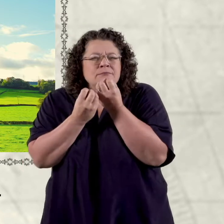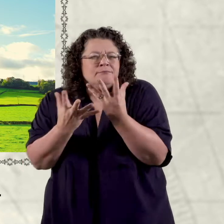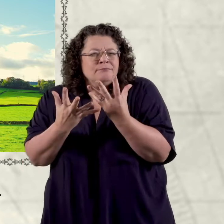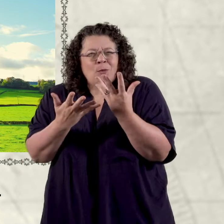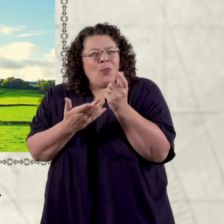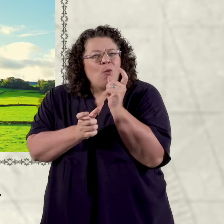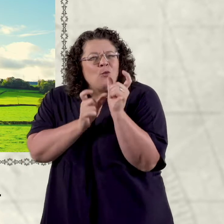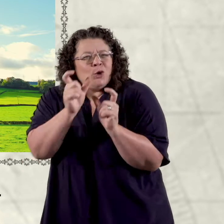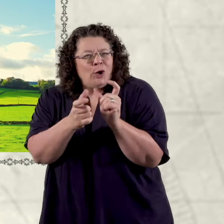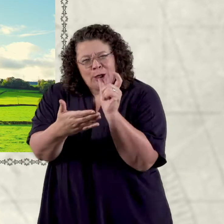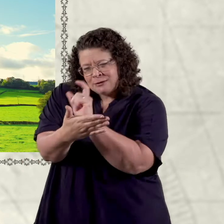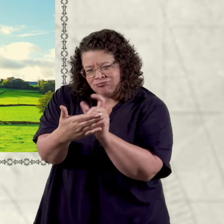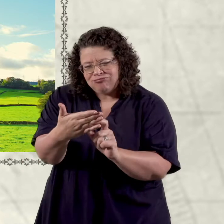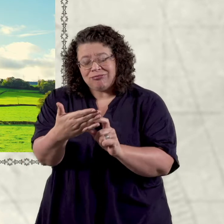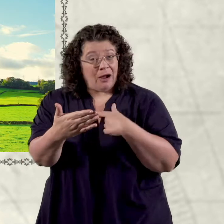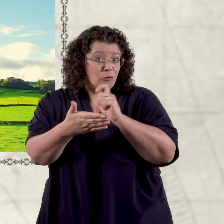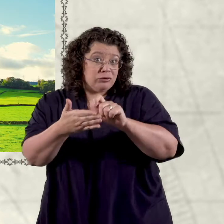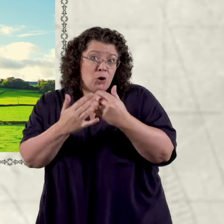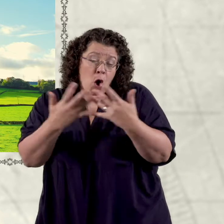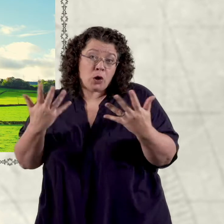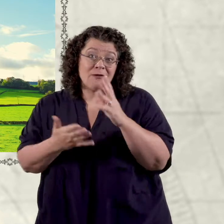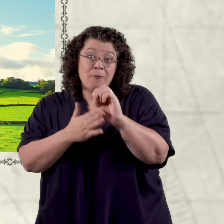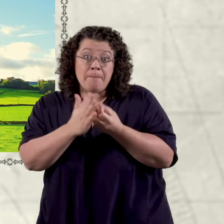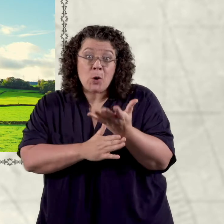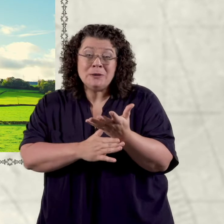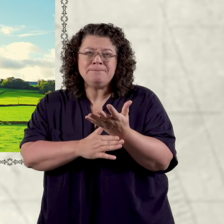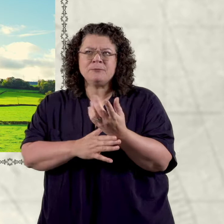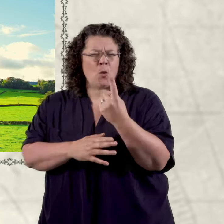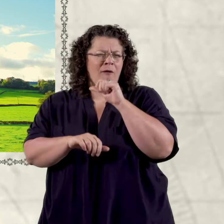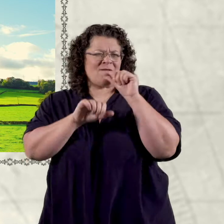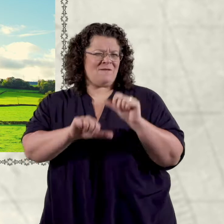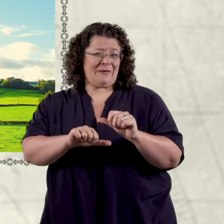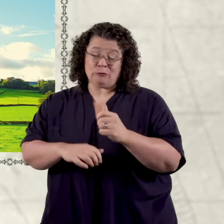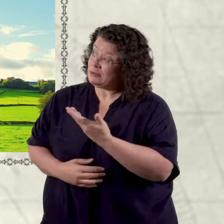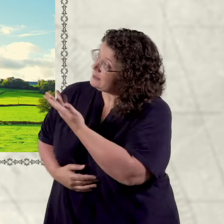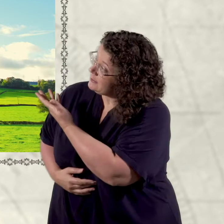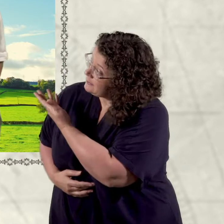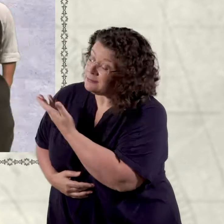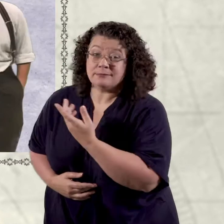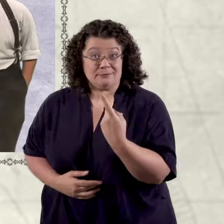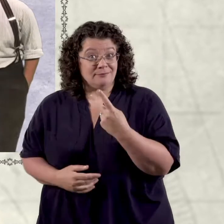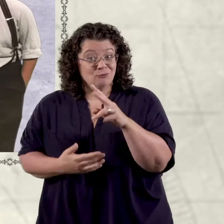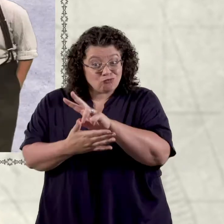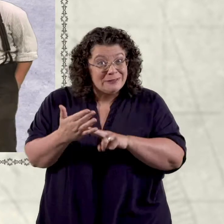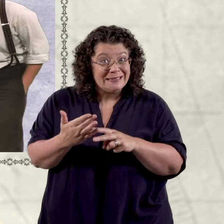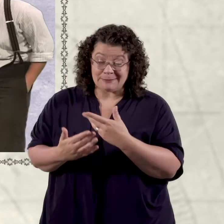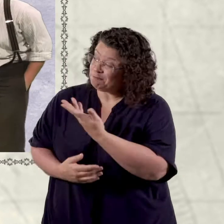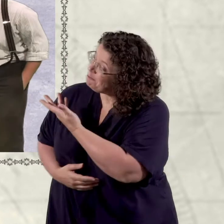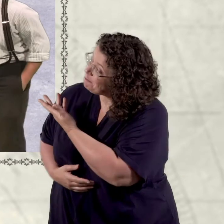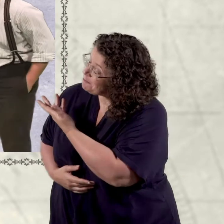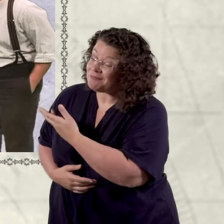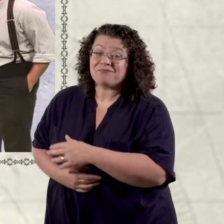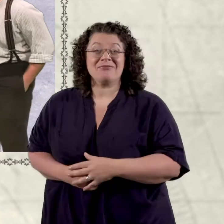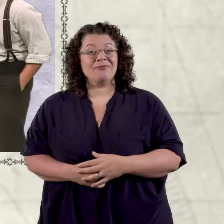geiriau. A dwi wedi sgwennu llawer o gerddi chi. Do, a hon ydy un o'n ffefrynnau. Be am i ni ddarllen i fo'n